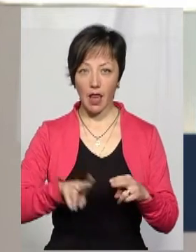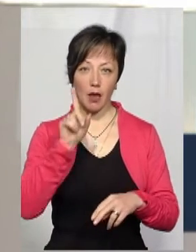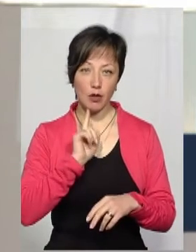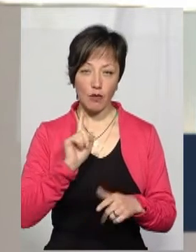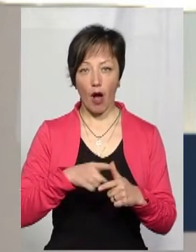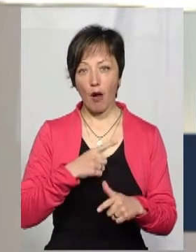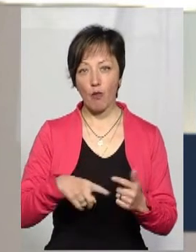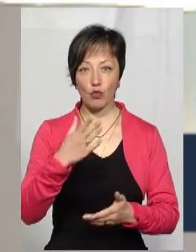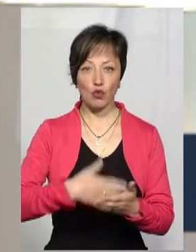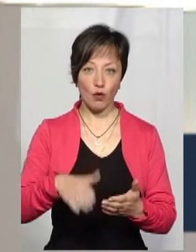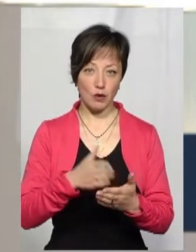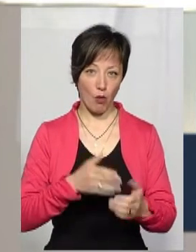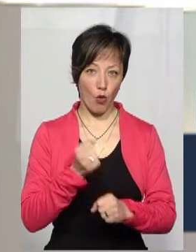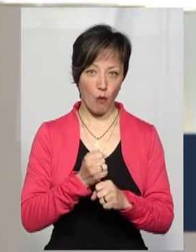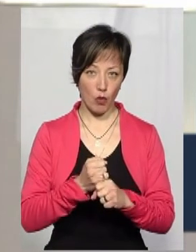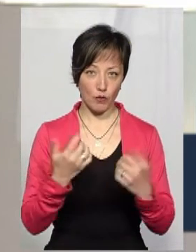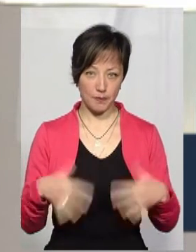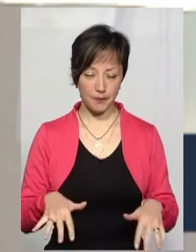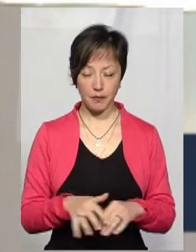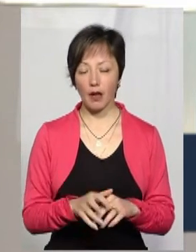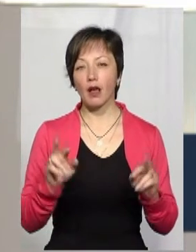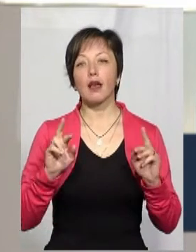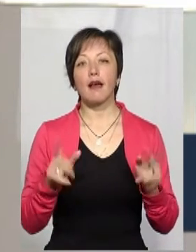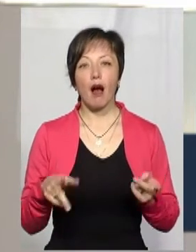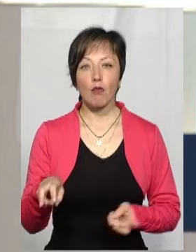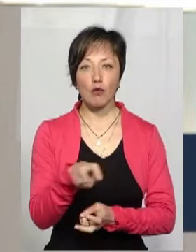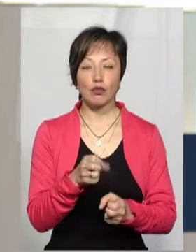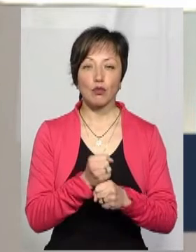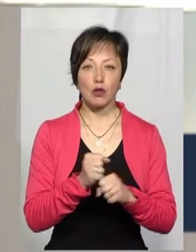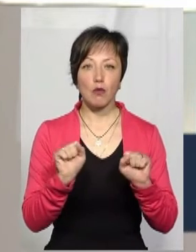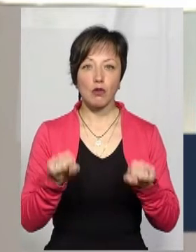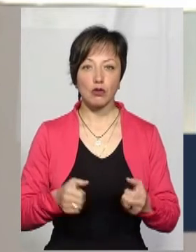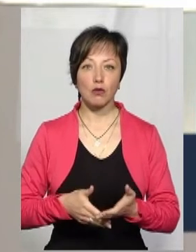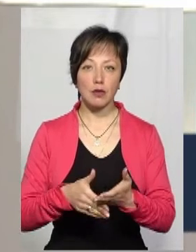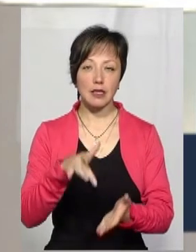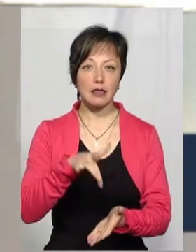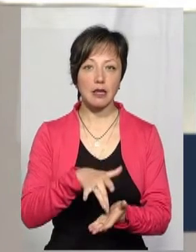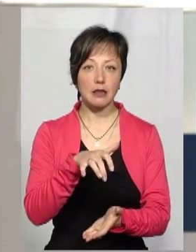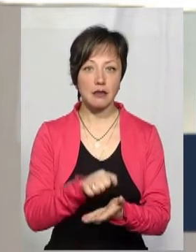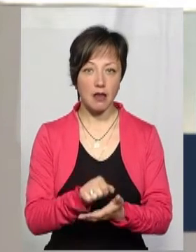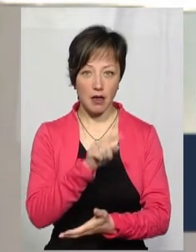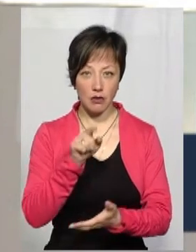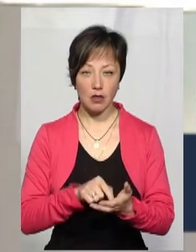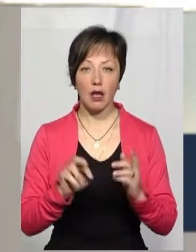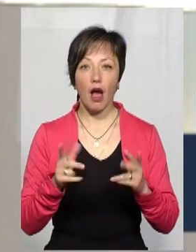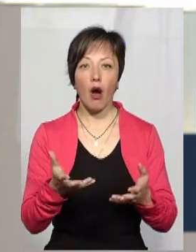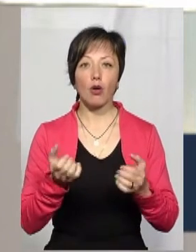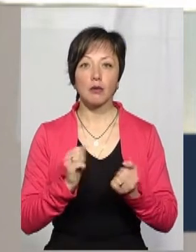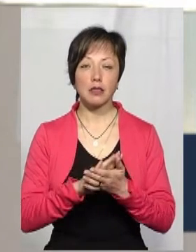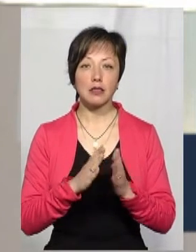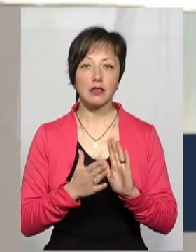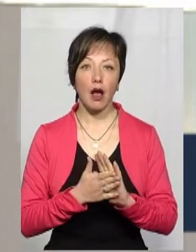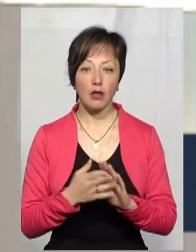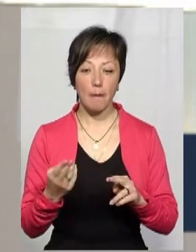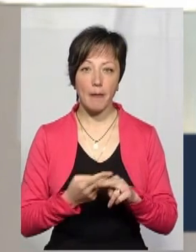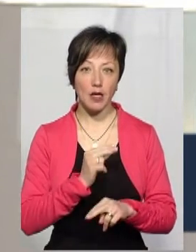тимчасово або зовсім роботу. Як у пошуку роботи можуть допомогти центри зайнятості? Як отримати статус безробітного?